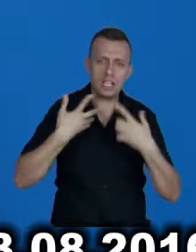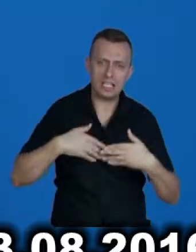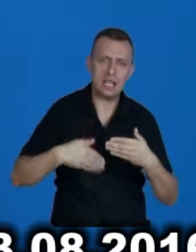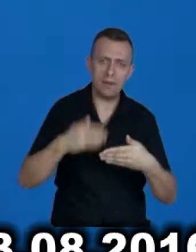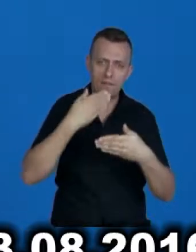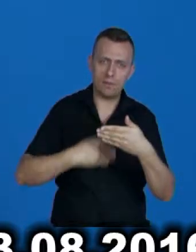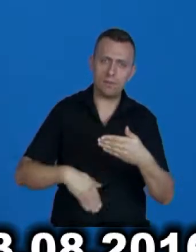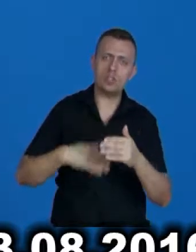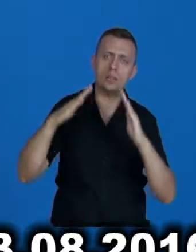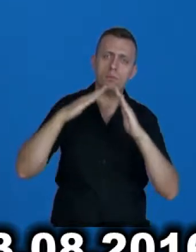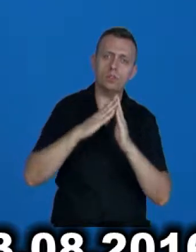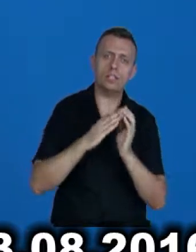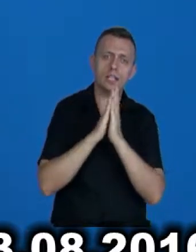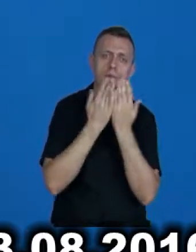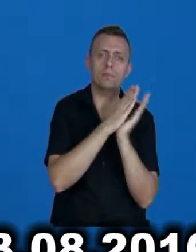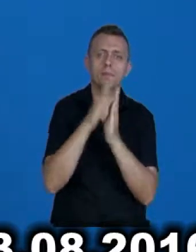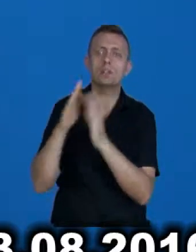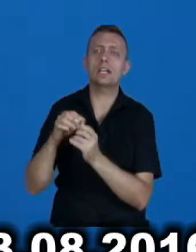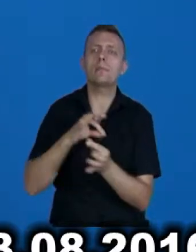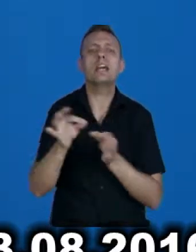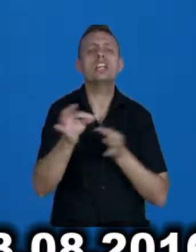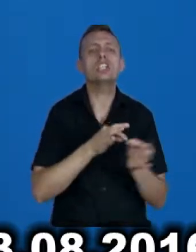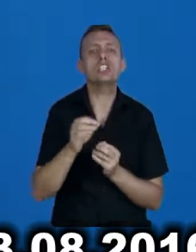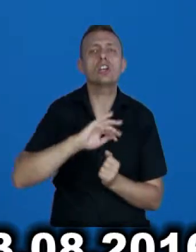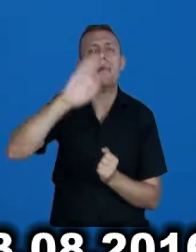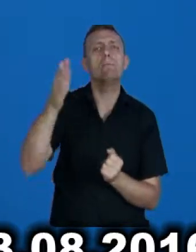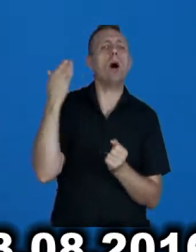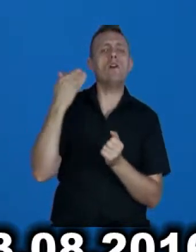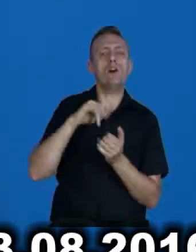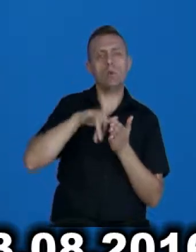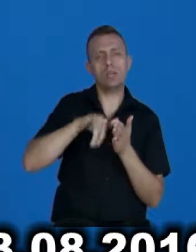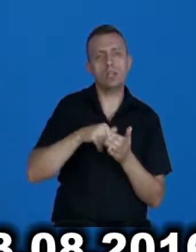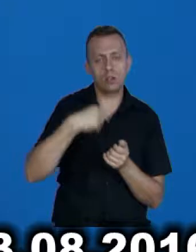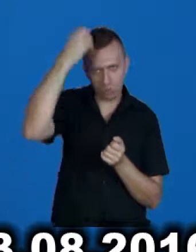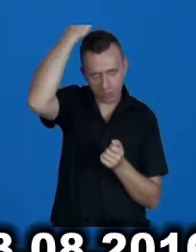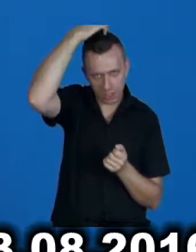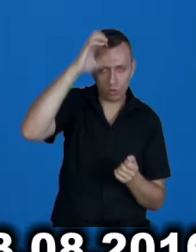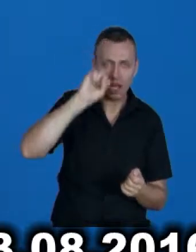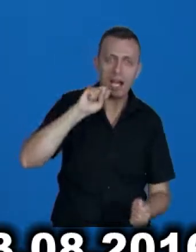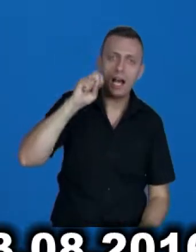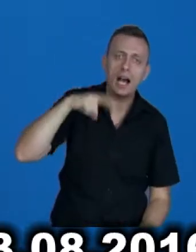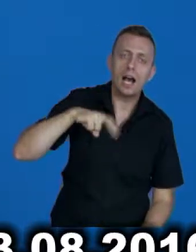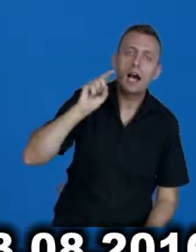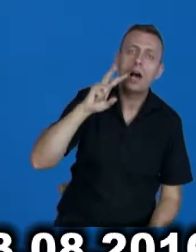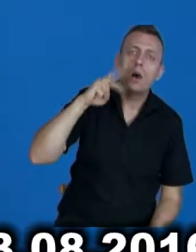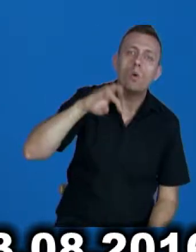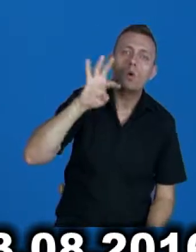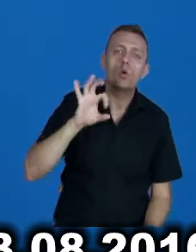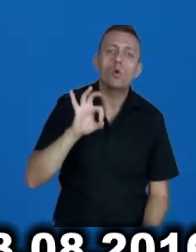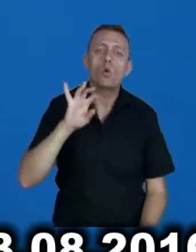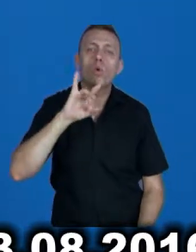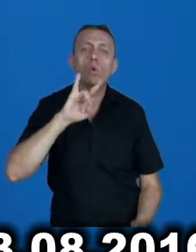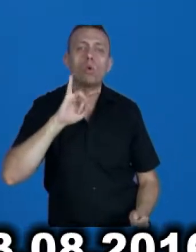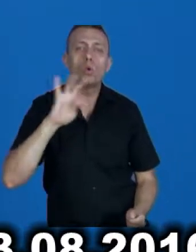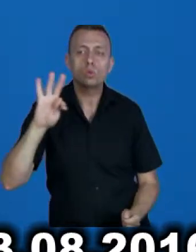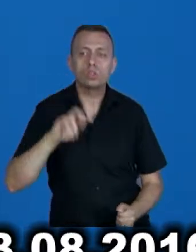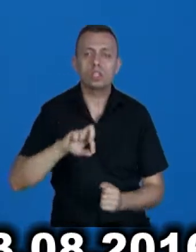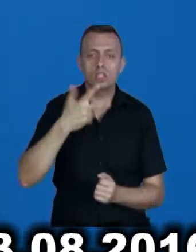kontynuacja wątku literatury fantasy i